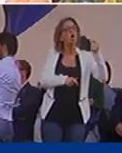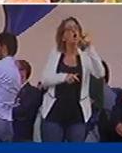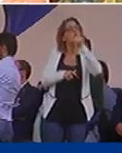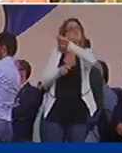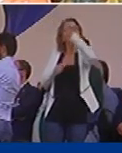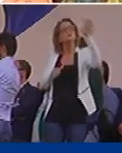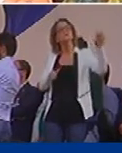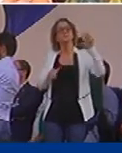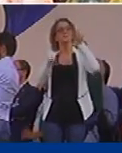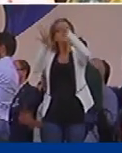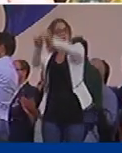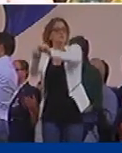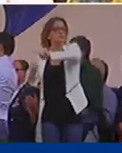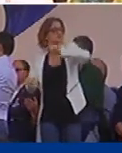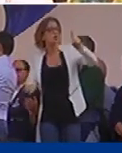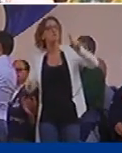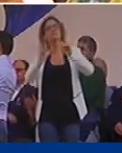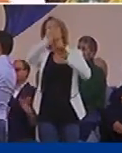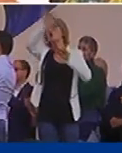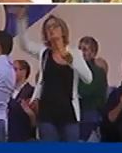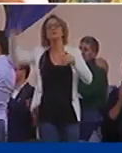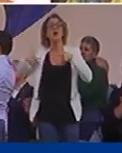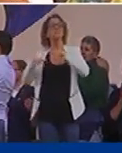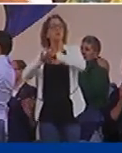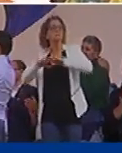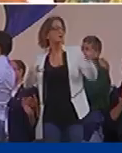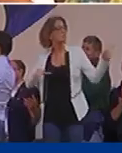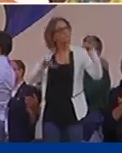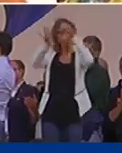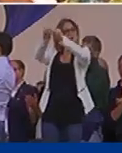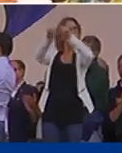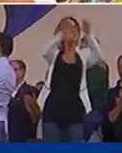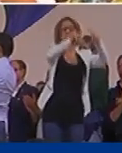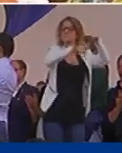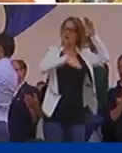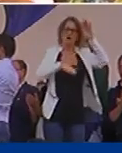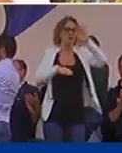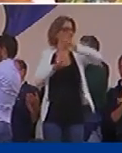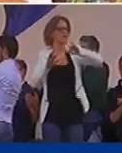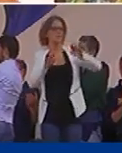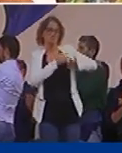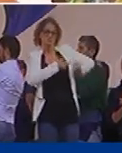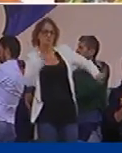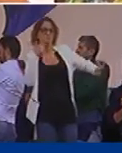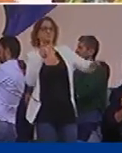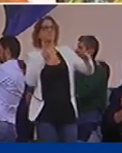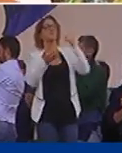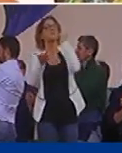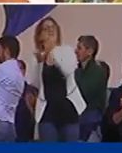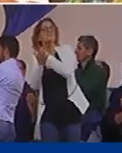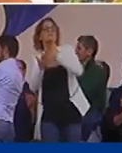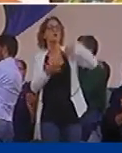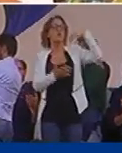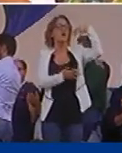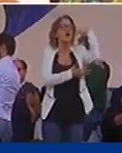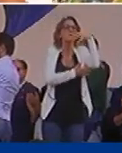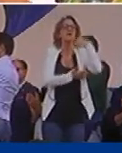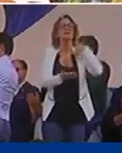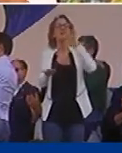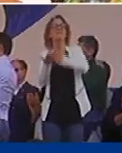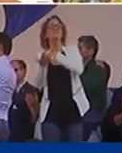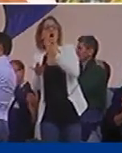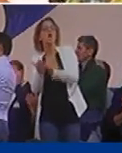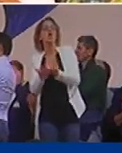giù le mani dalle nostre montagne, dalle nostre pianure, dai nostri simboli, dai nostri campalili, dai nostri valori, dalla